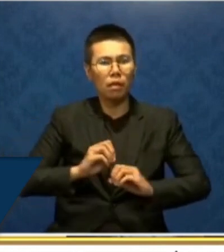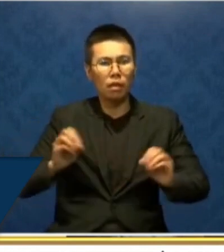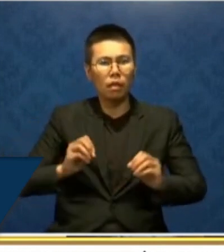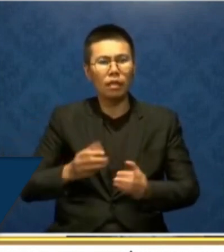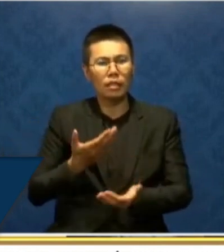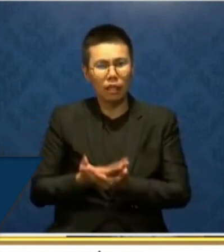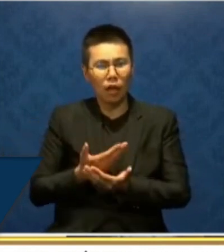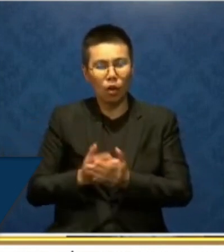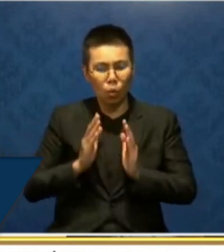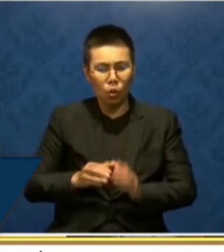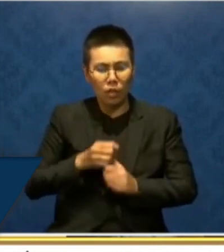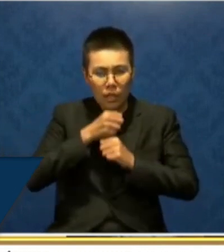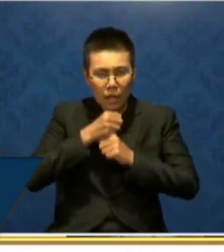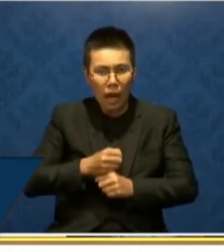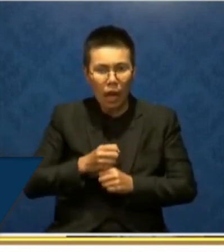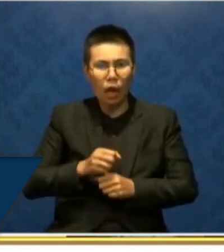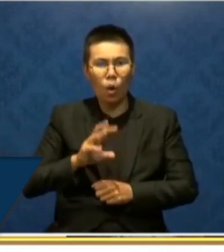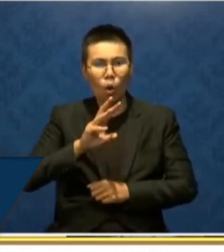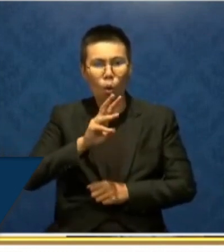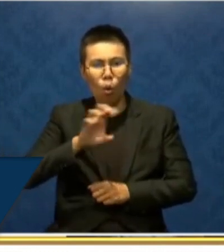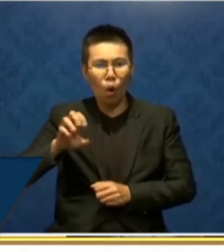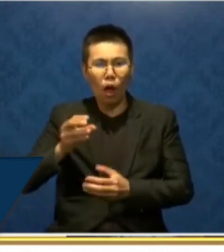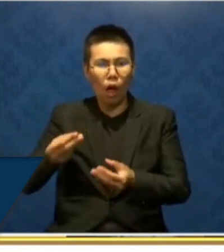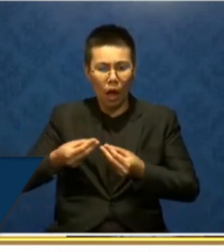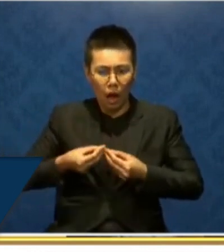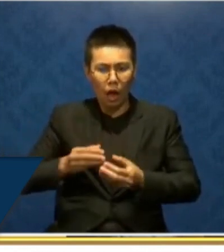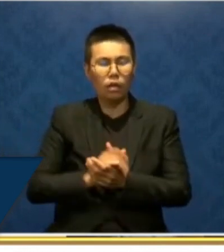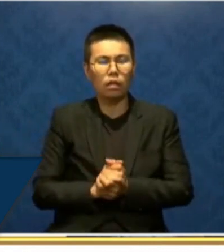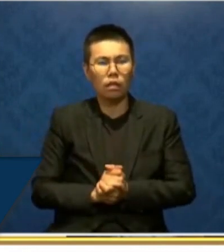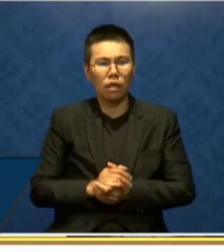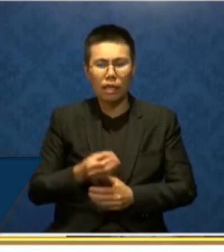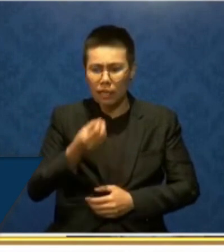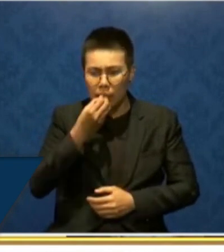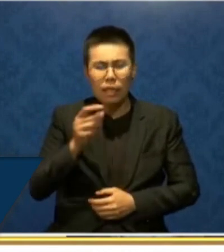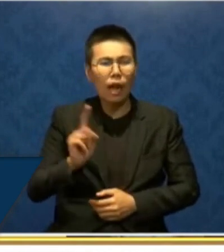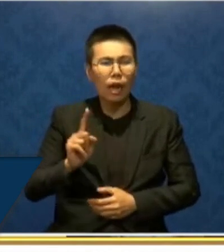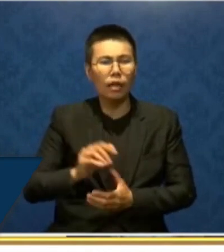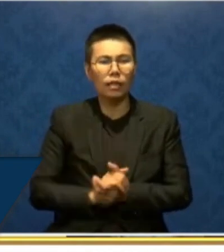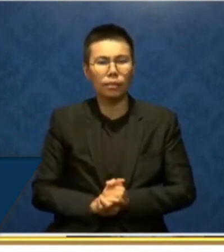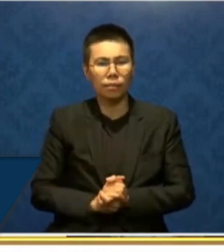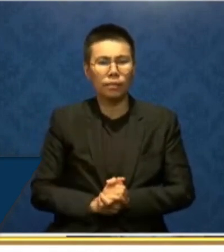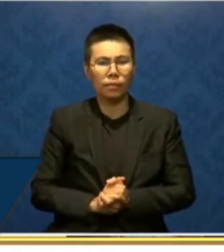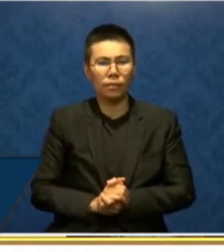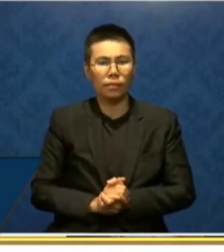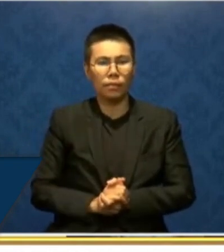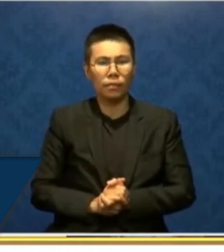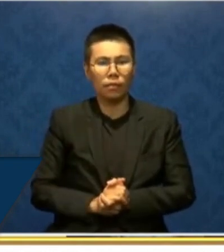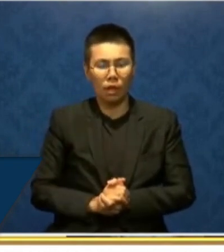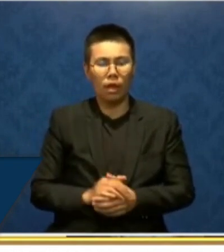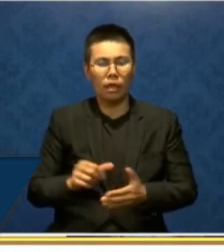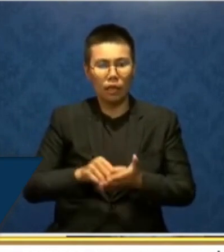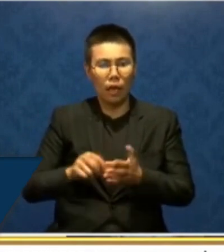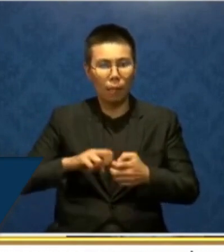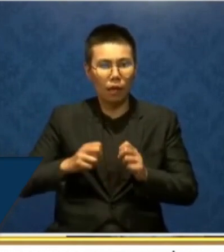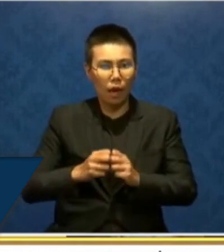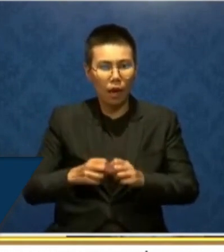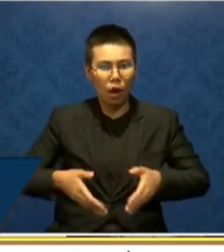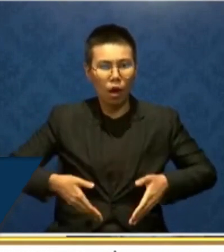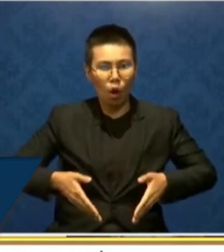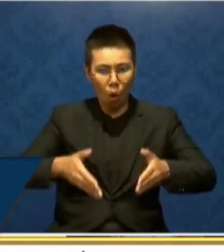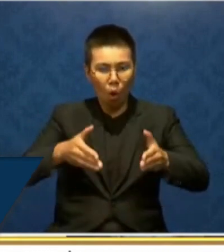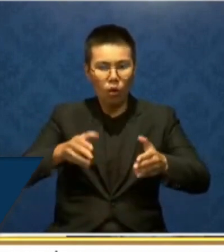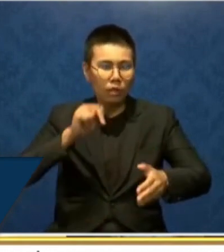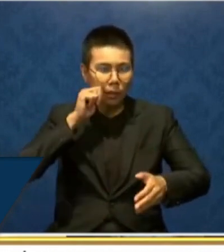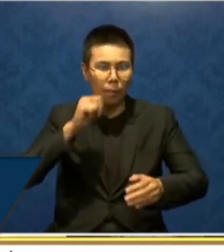แค่600เองครับจะเอาเงินอะไรกินเพราะฉะนั้นนะครับการแก้ปัญหาของโครงการบ้านมั่นคงริมคลองเปรมประชากรทั้งหม